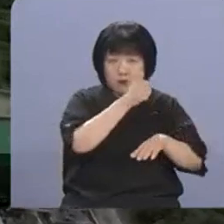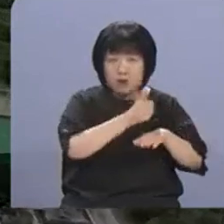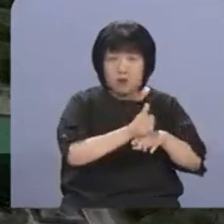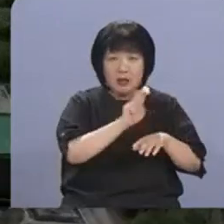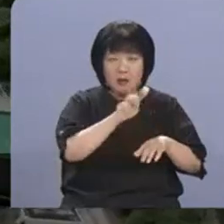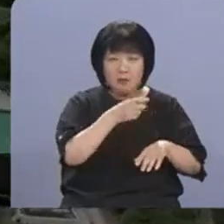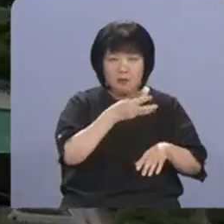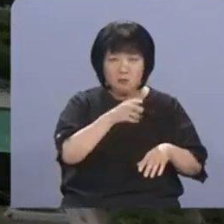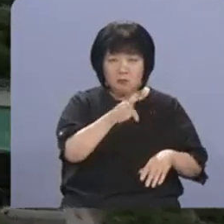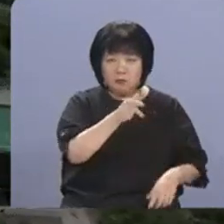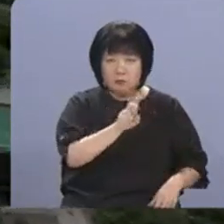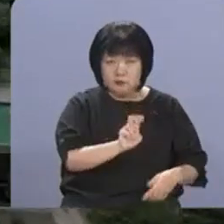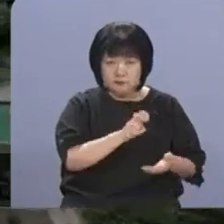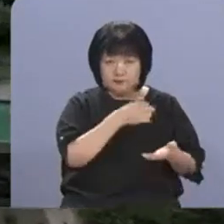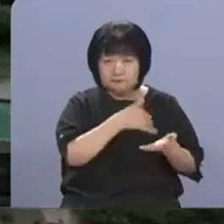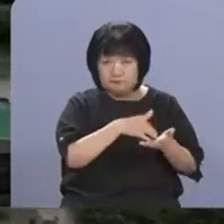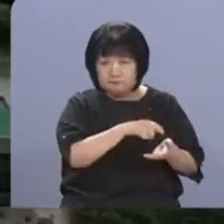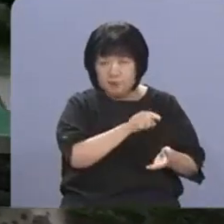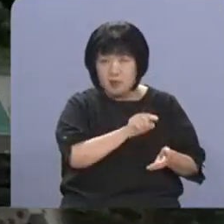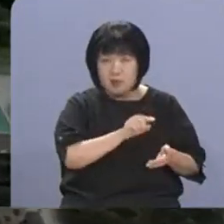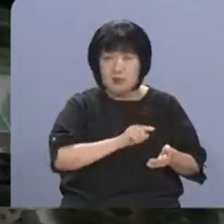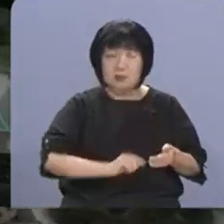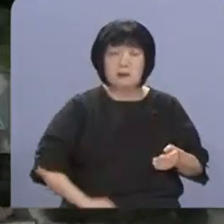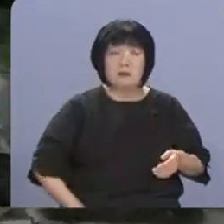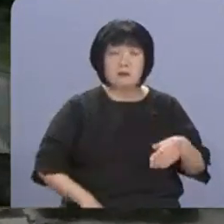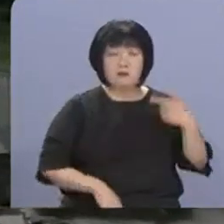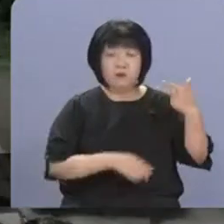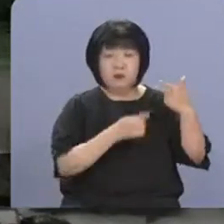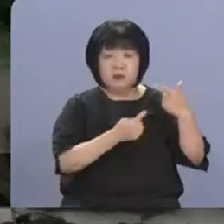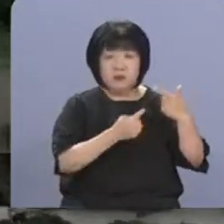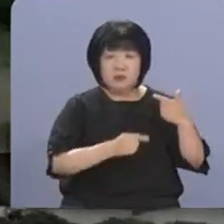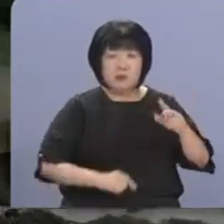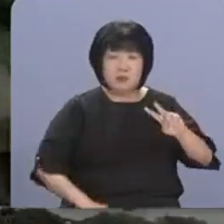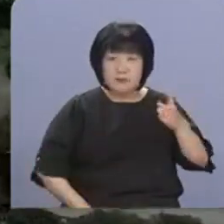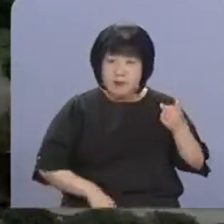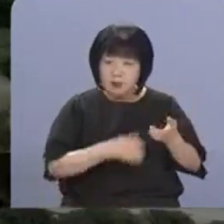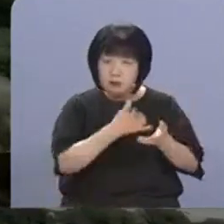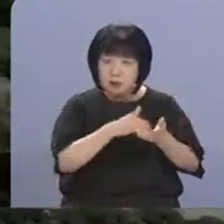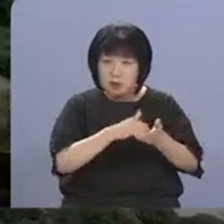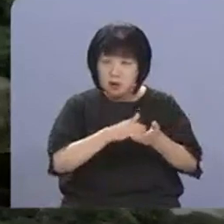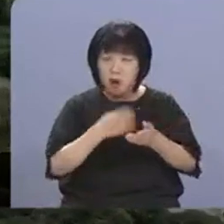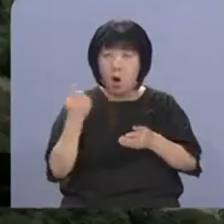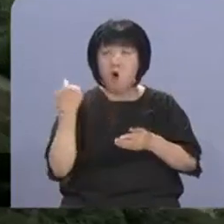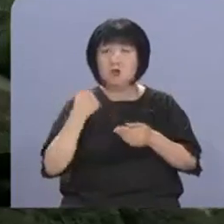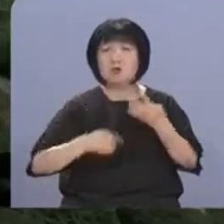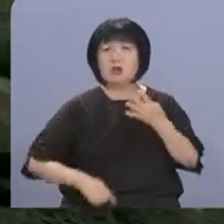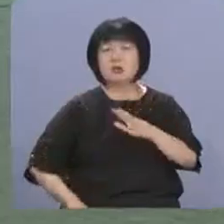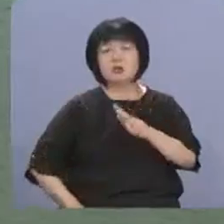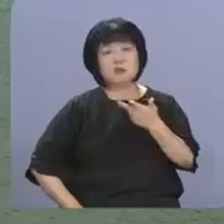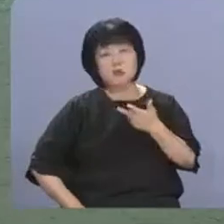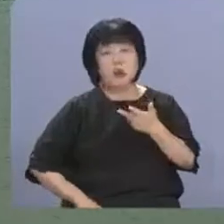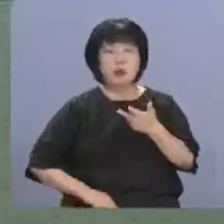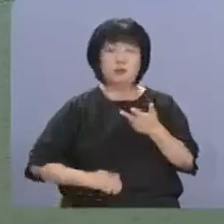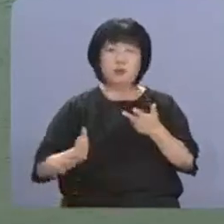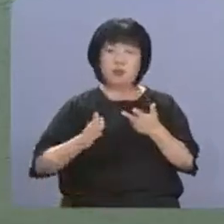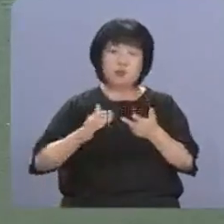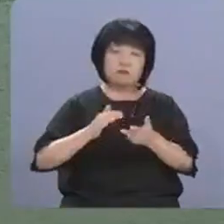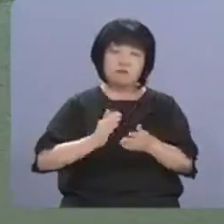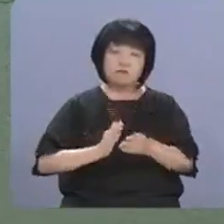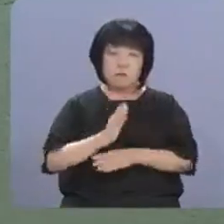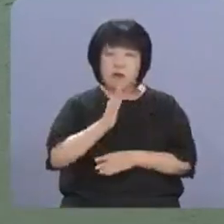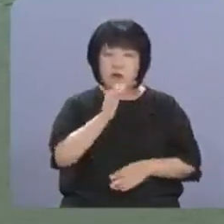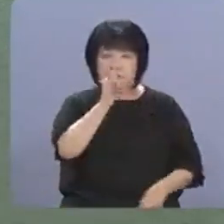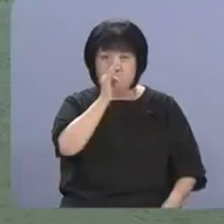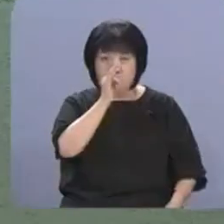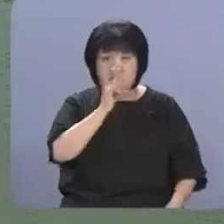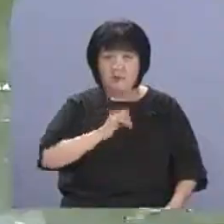유해 남조류 세포 수는 지난 1일 207개에서 어제 4,700여 개까지 늘어났습니다. 낙동강 유역